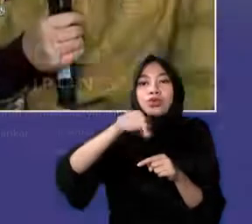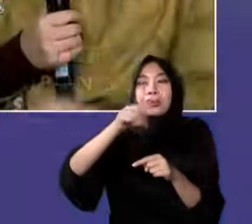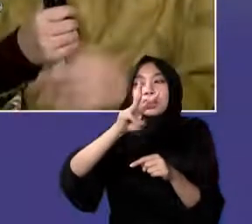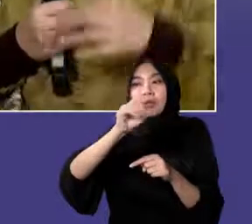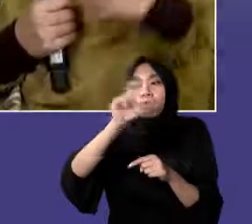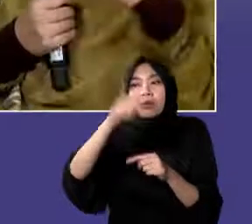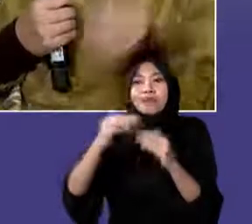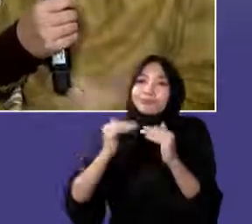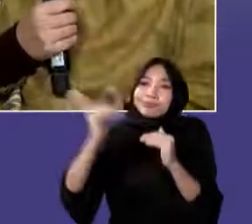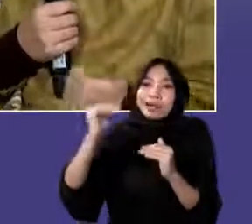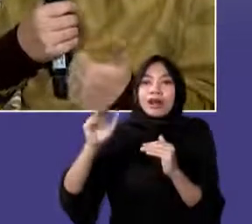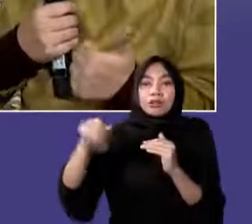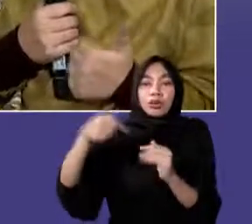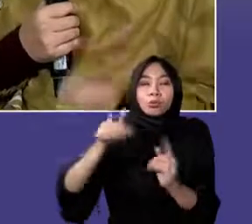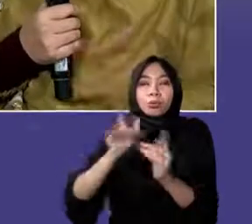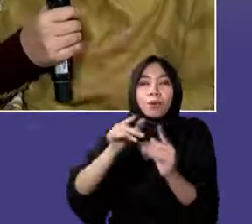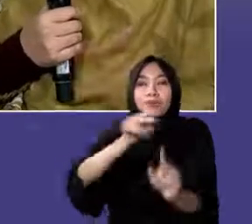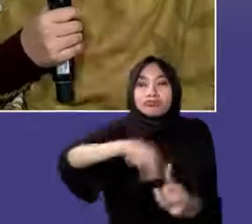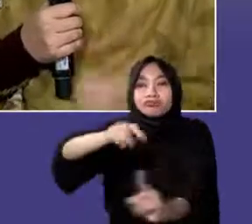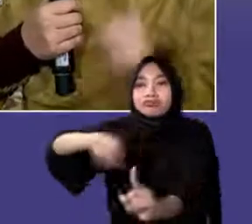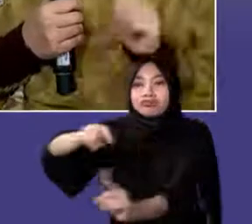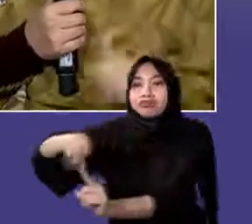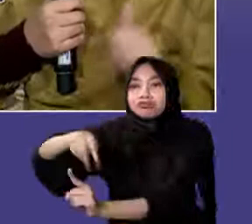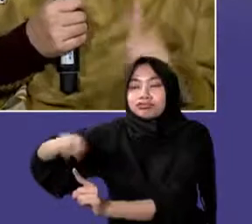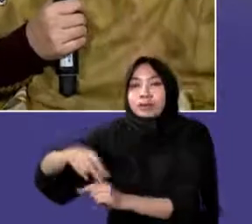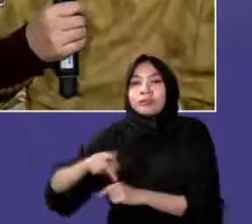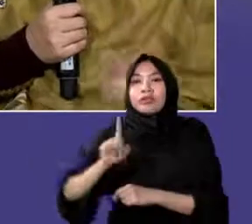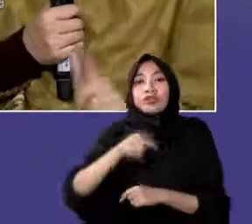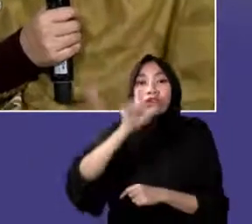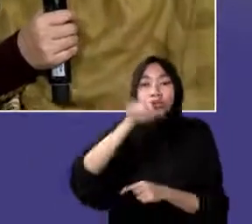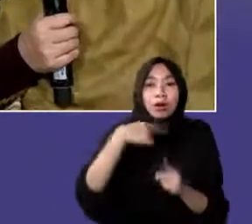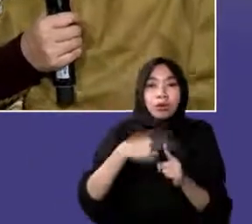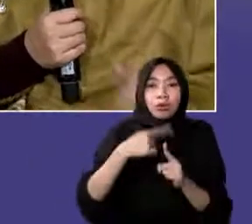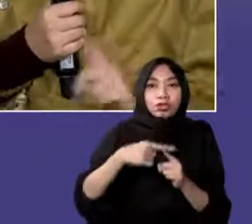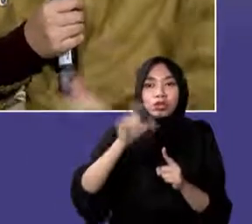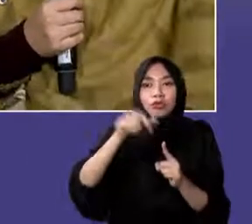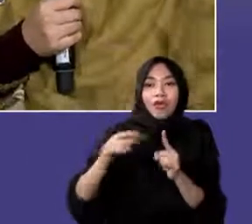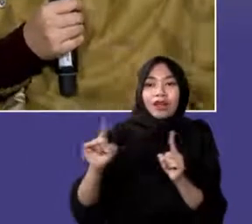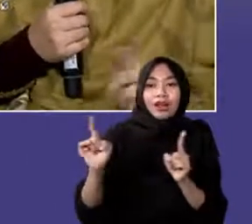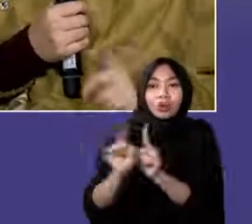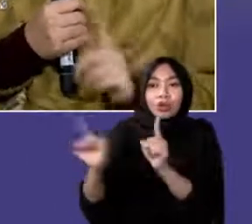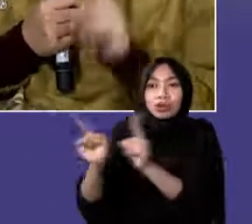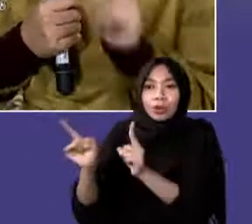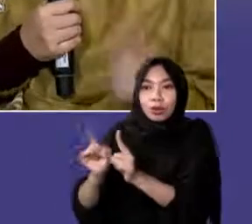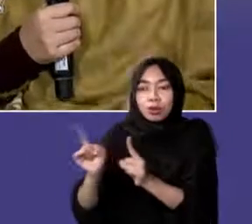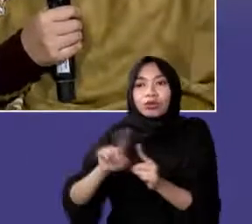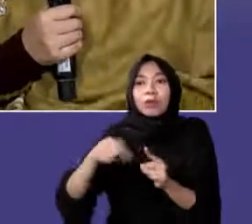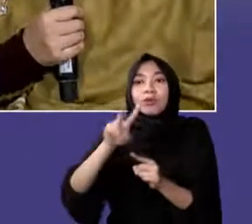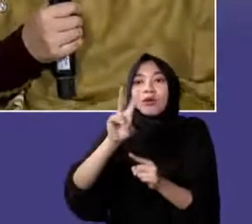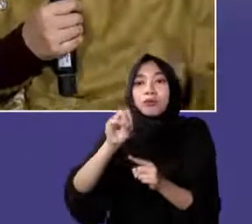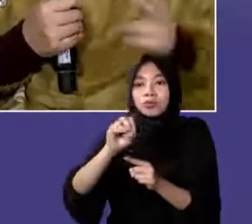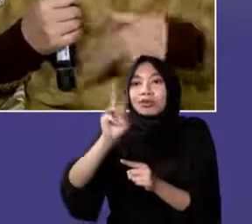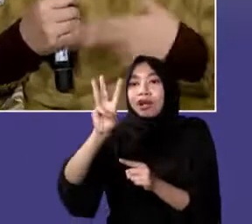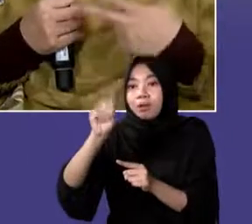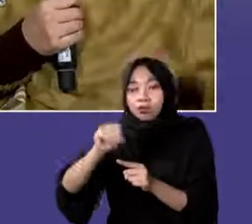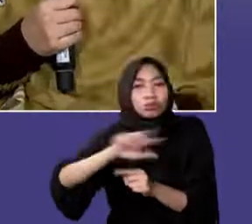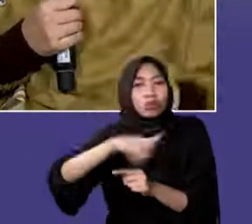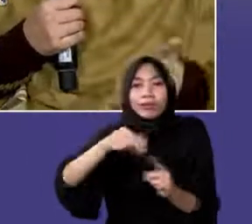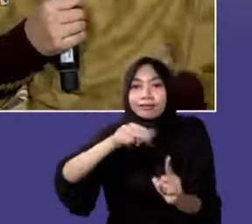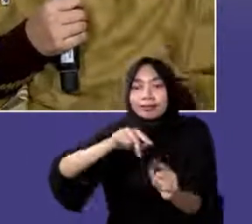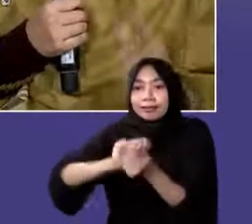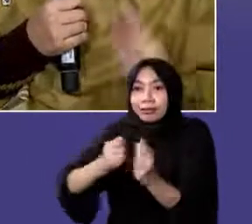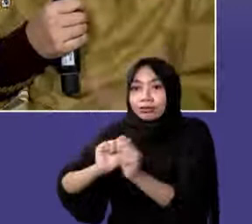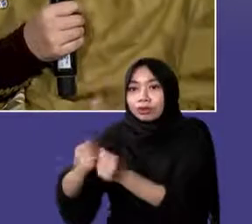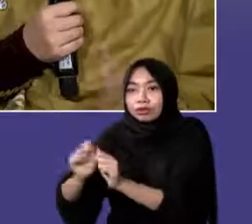20-30 orang. Dipastikan kontak tracing berjalan, 1 orang positif diikuti sampai ketemu 20-30 orang kontak erat, dan